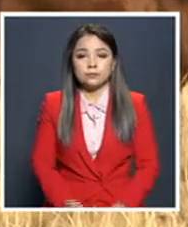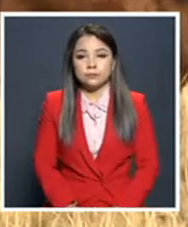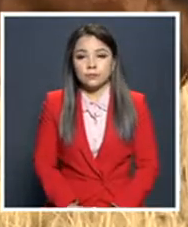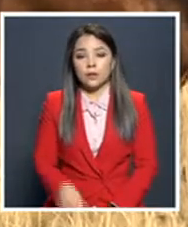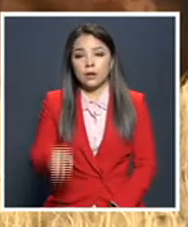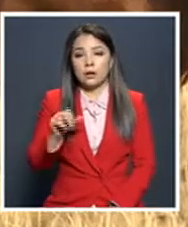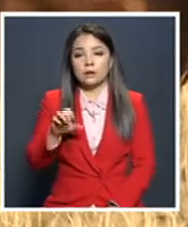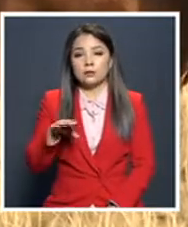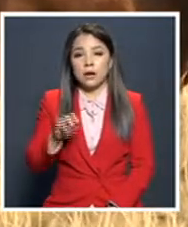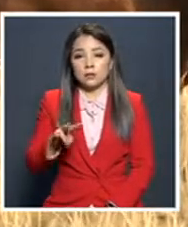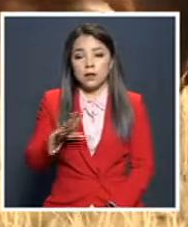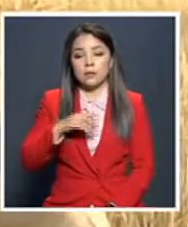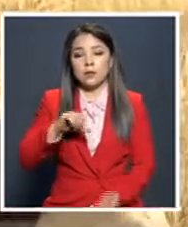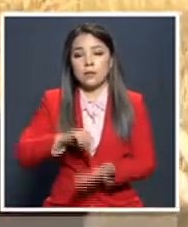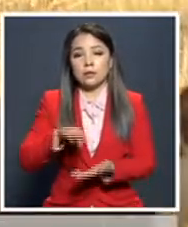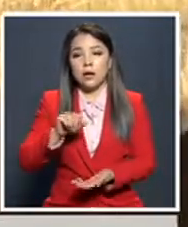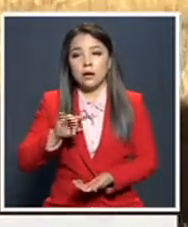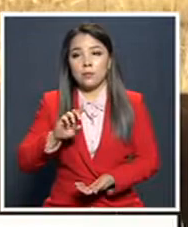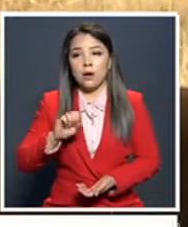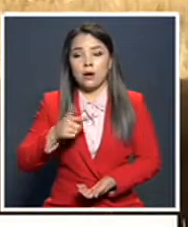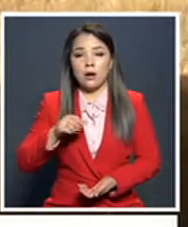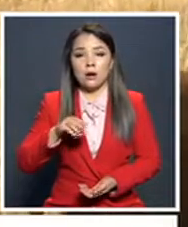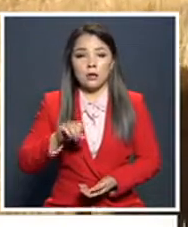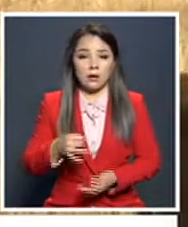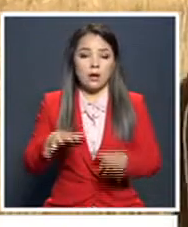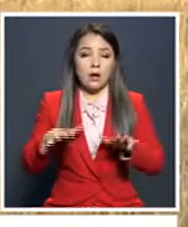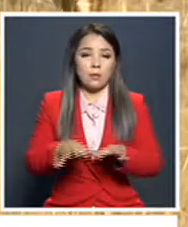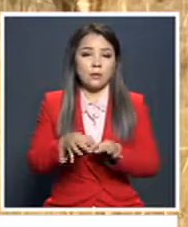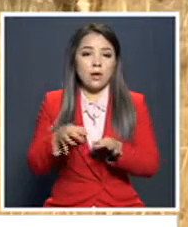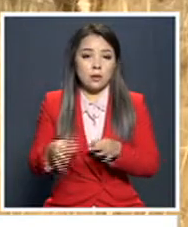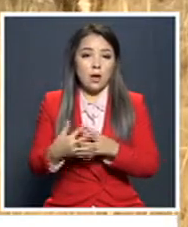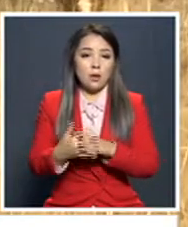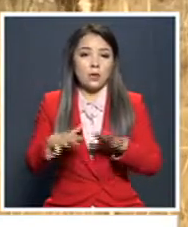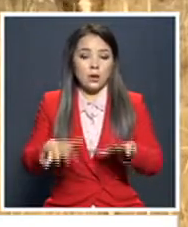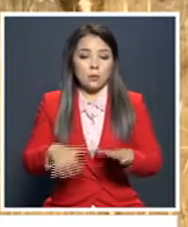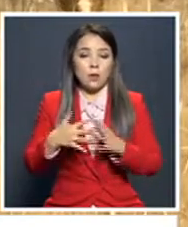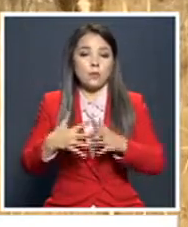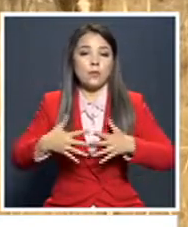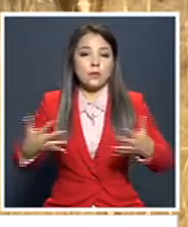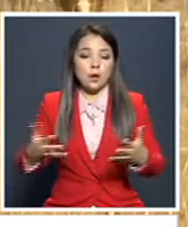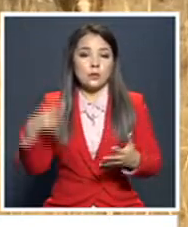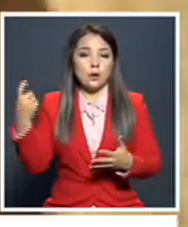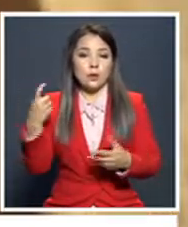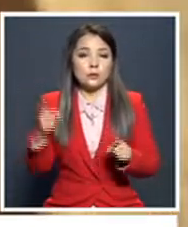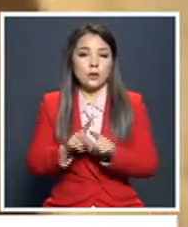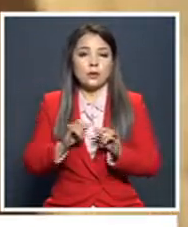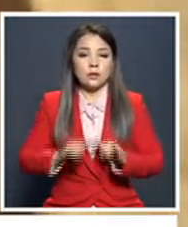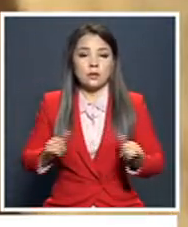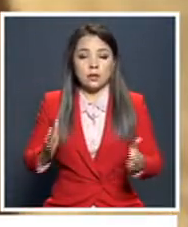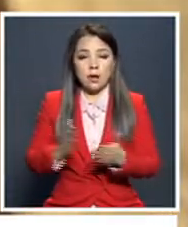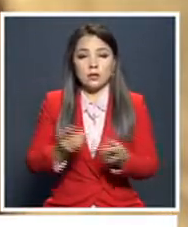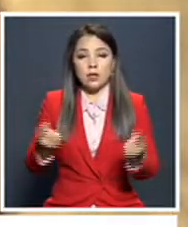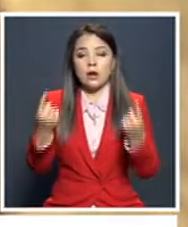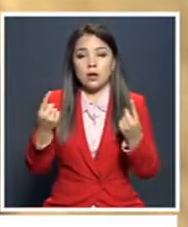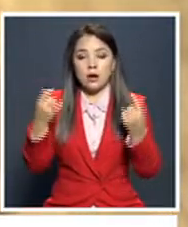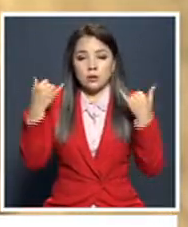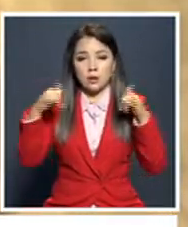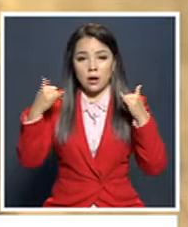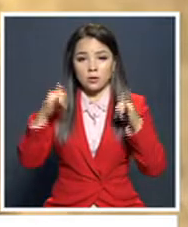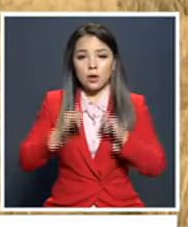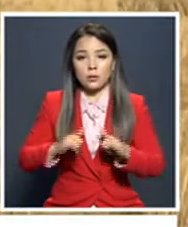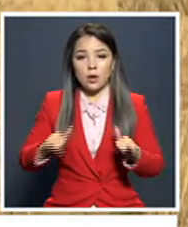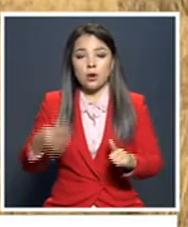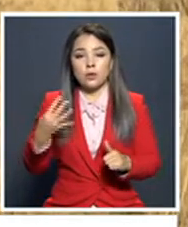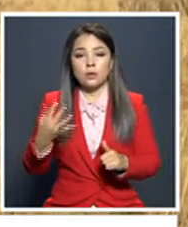Дастан Рахымбаев Тарбағатай өңіріндегі үлкен қожалықтардың бірін басқарады. Ол 2005 жылдан бері асыл тұқымды ірі қара мал өсіреді. Бүгінде